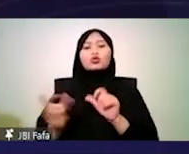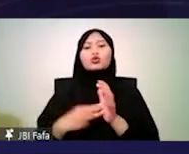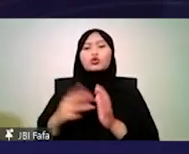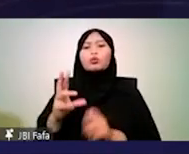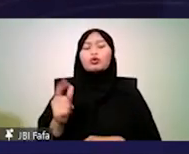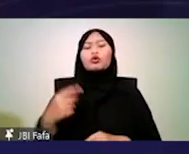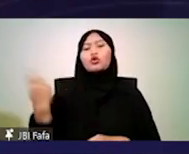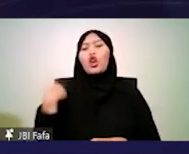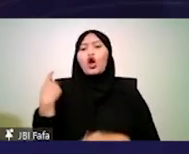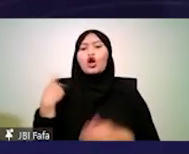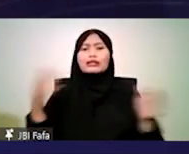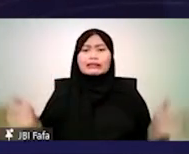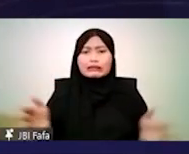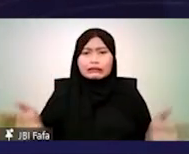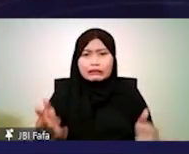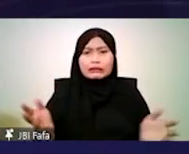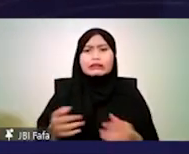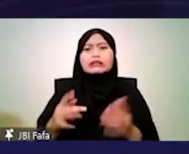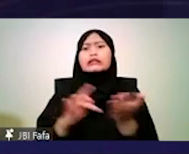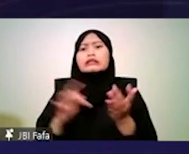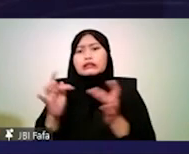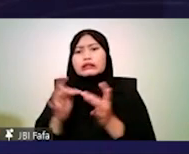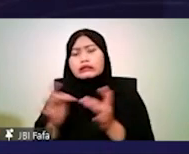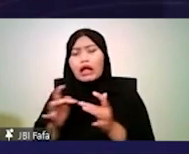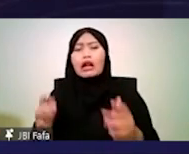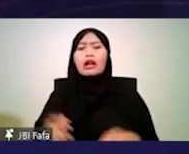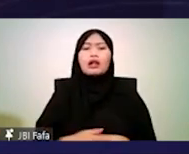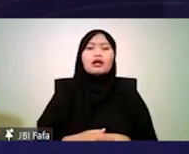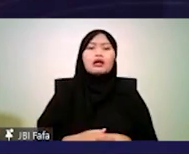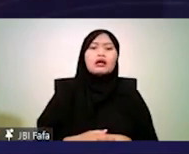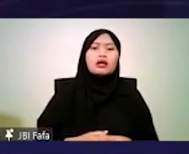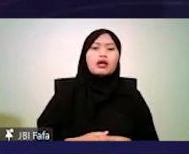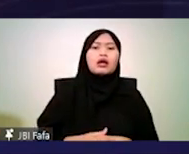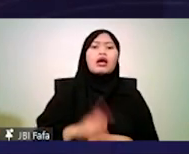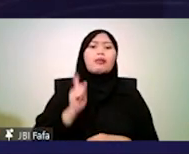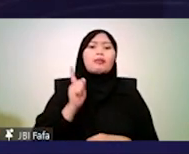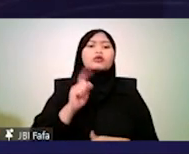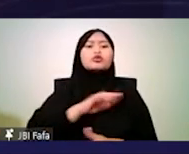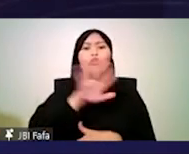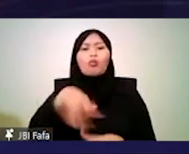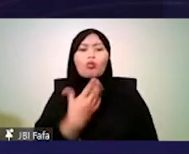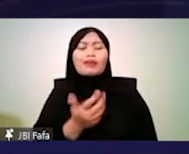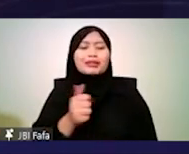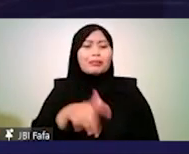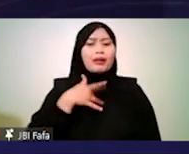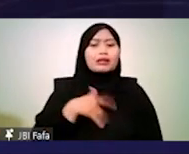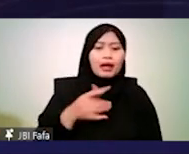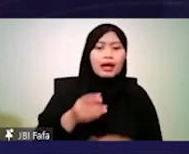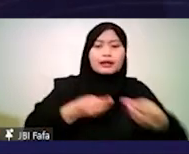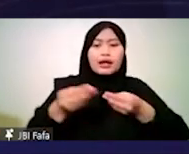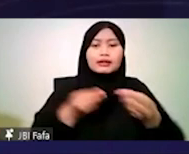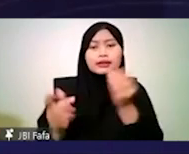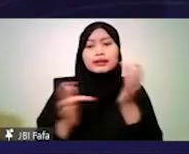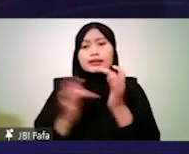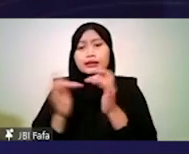yaitu bulaksumur dengan ditekan supaya memang segala sesuatu transaksinya melalui digital nah ini menjadi